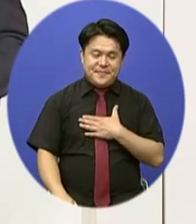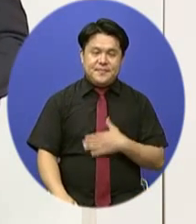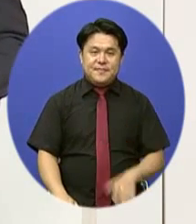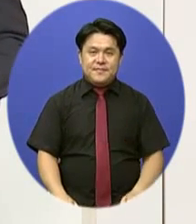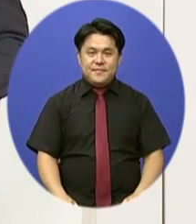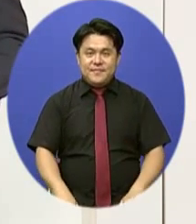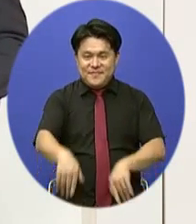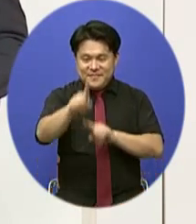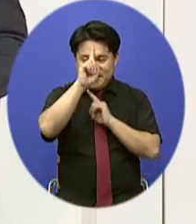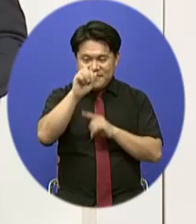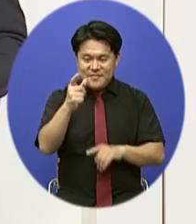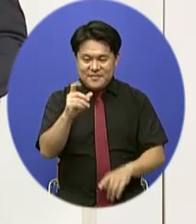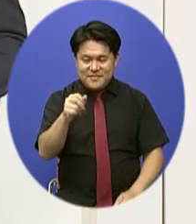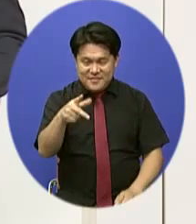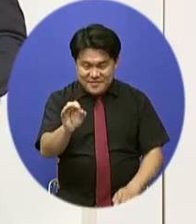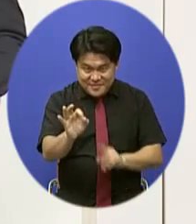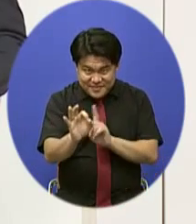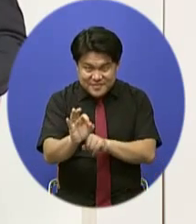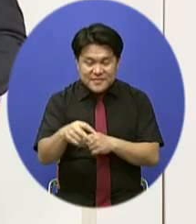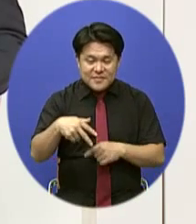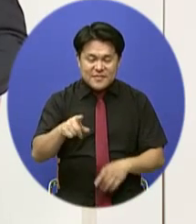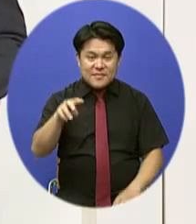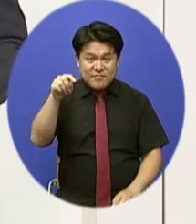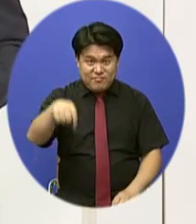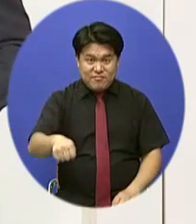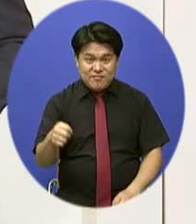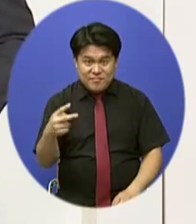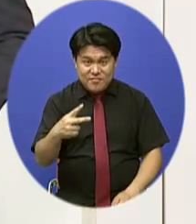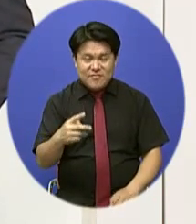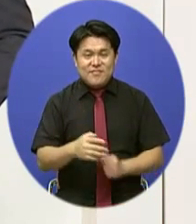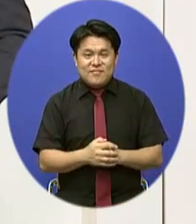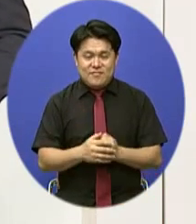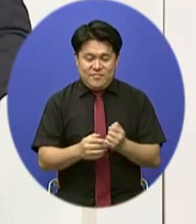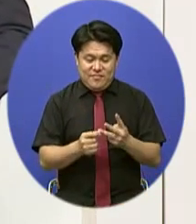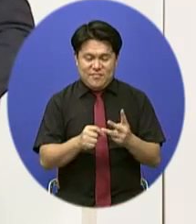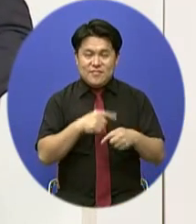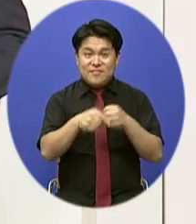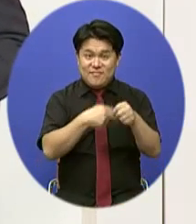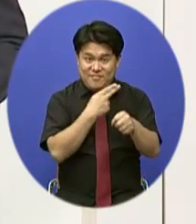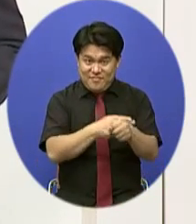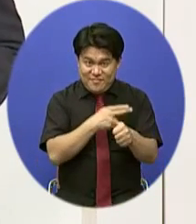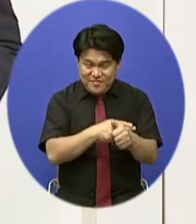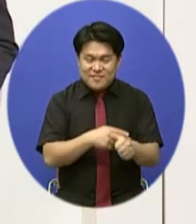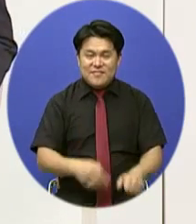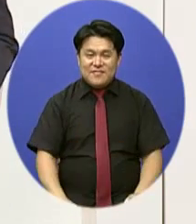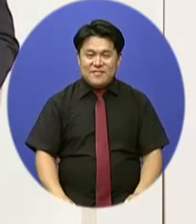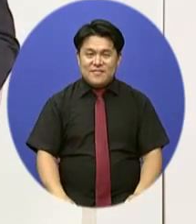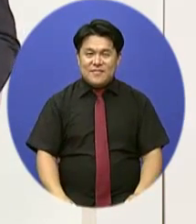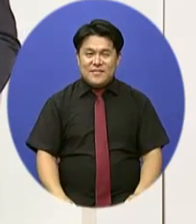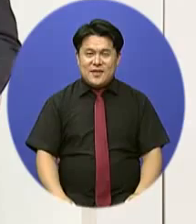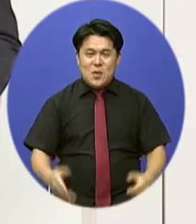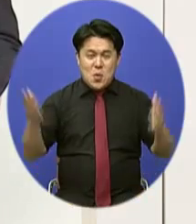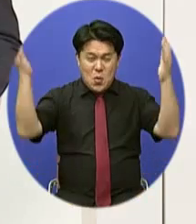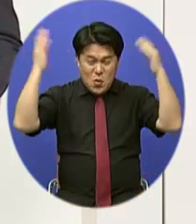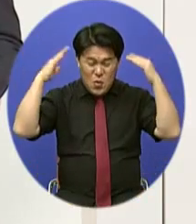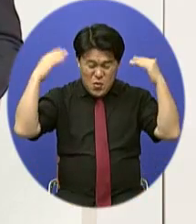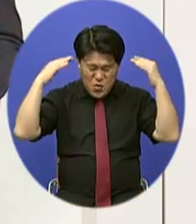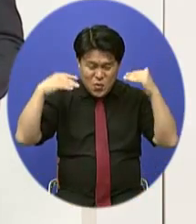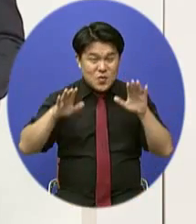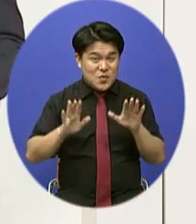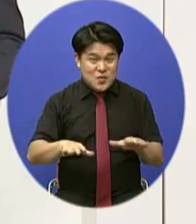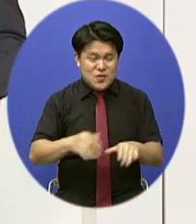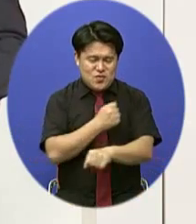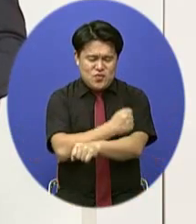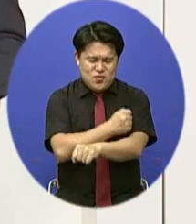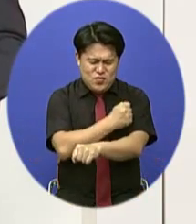네. 이효정님. 네. 서동훈님. 네. 또 수아 선생님. 네. 더운, 아직은 더운 날씨인데